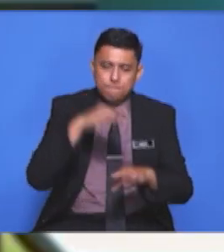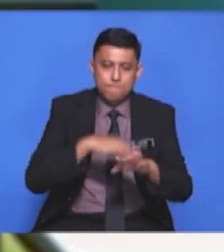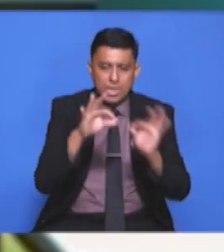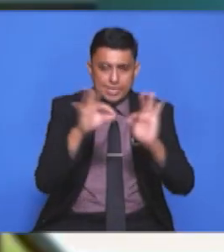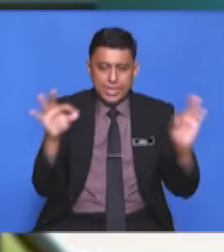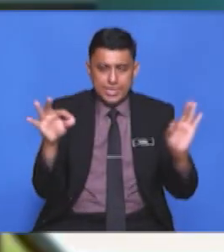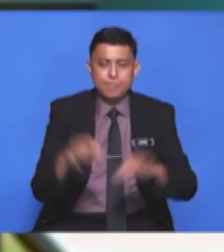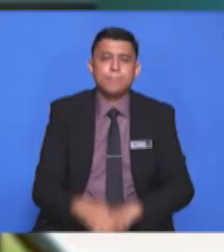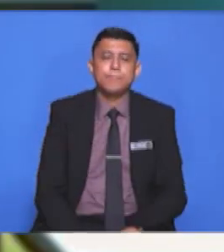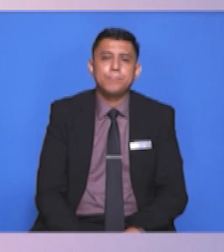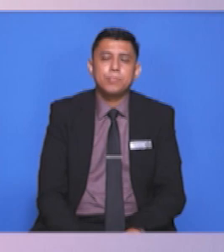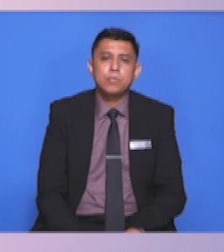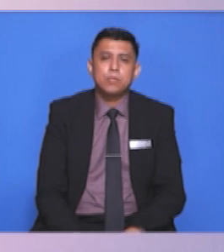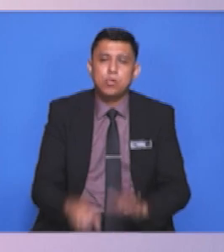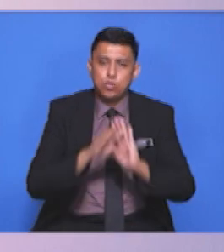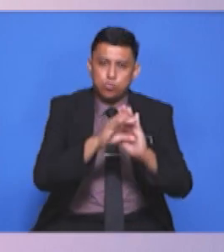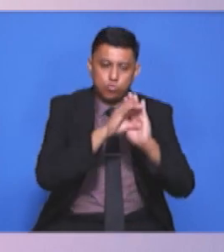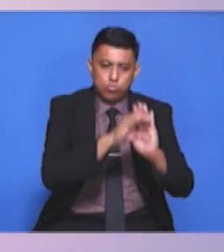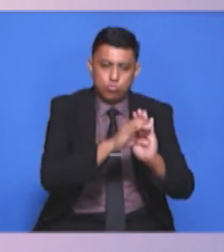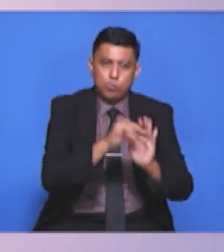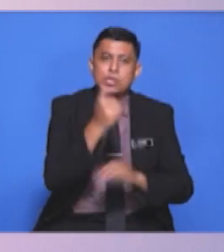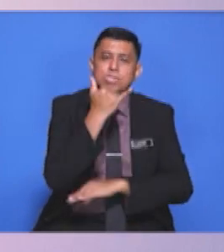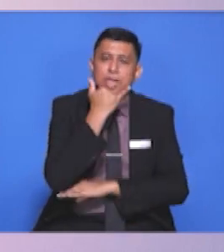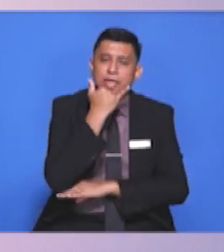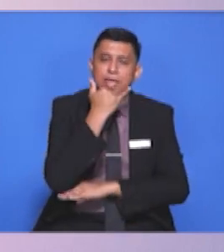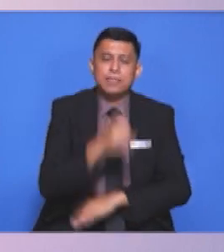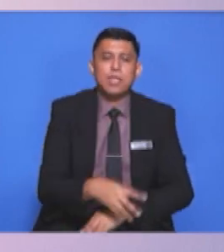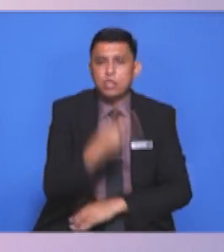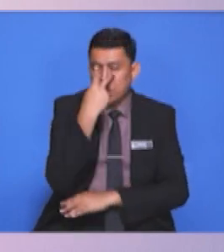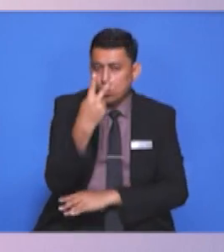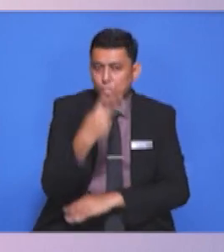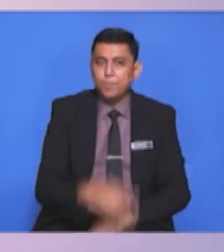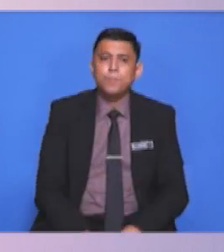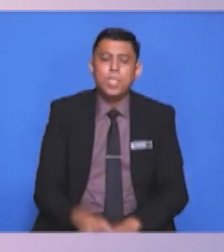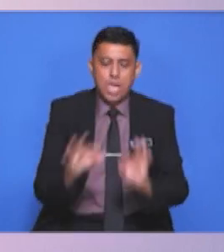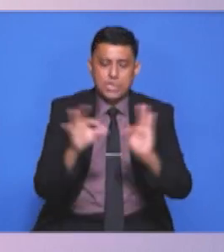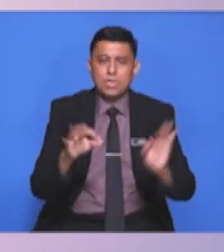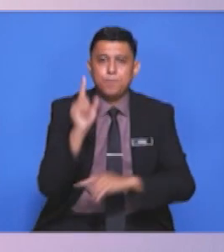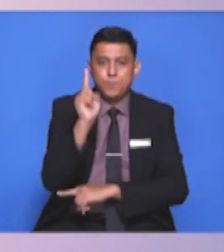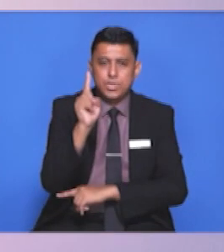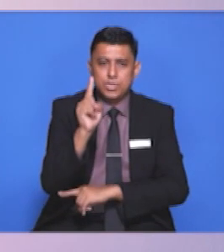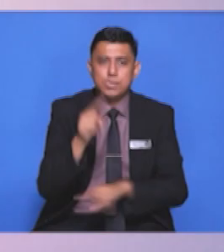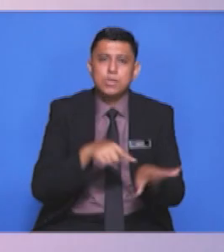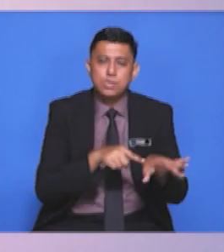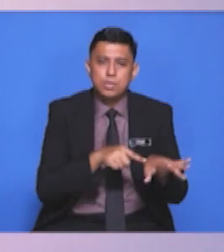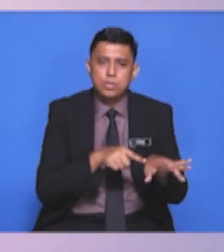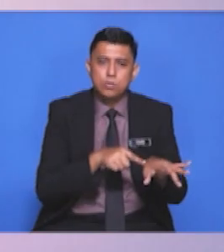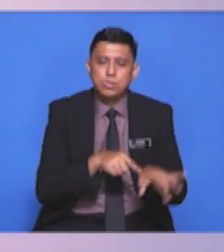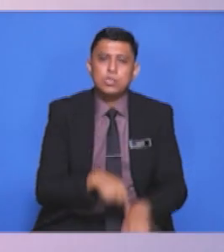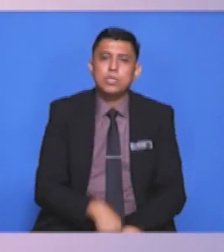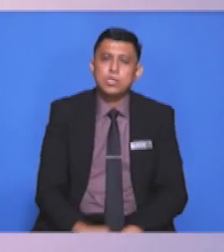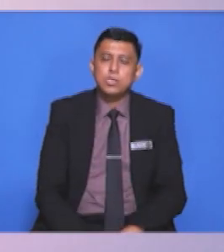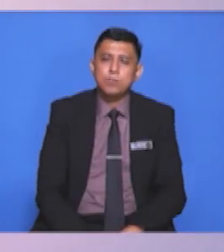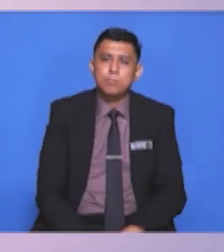contoh contoh kesalahan penggunaan kata terbitan ayat pertama daun kelapa di tepi pantai